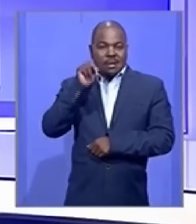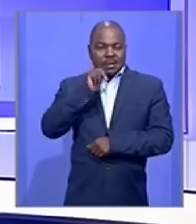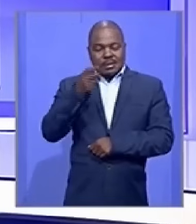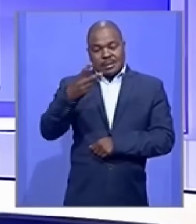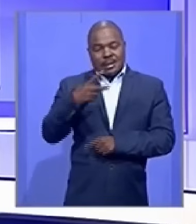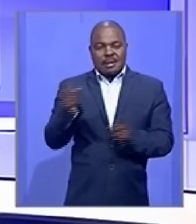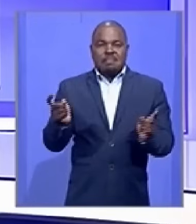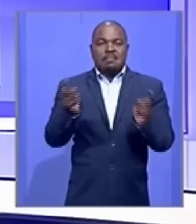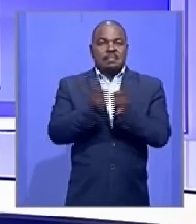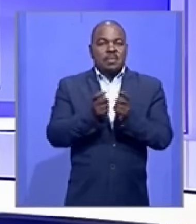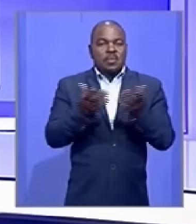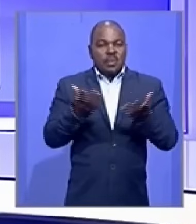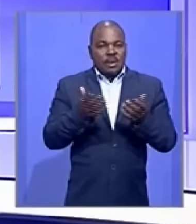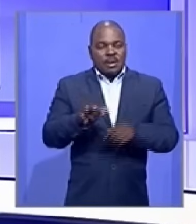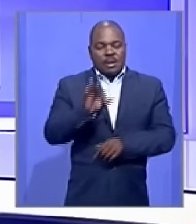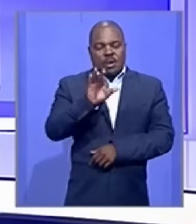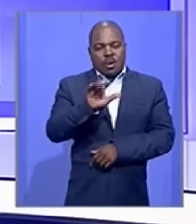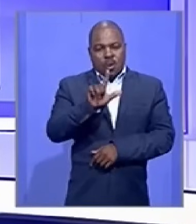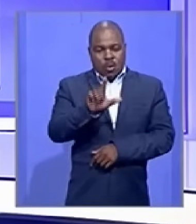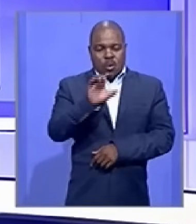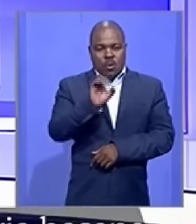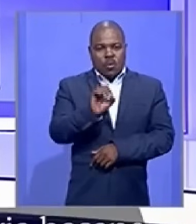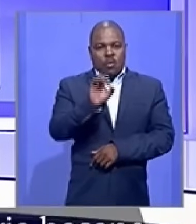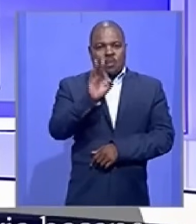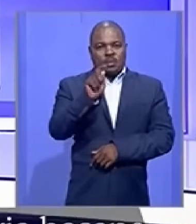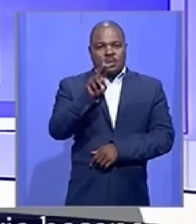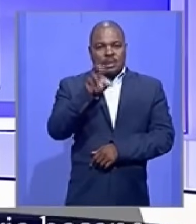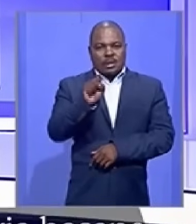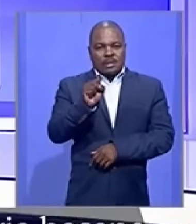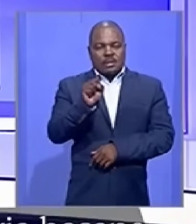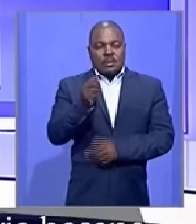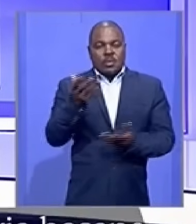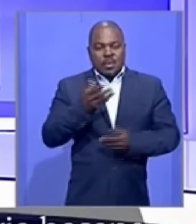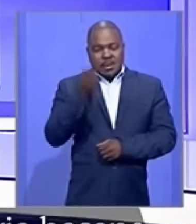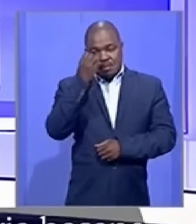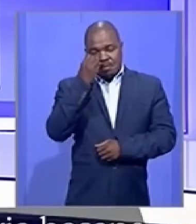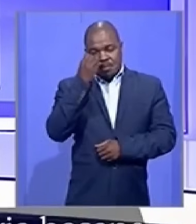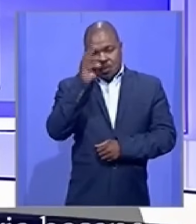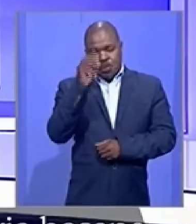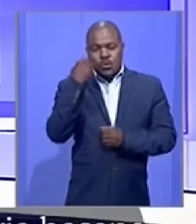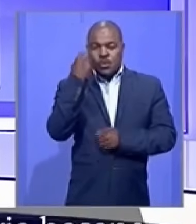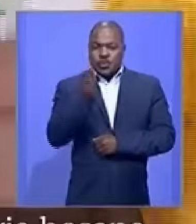ya loto la bobedi le baleng la dipapadi la Loftus Versfeld Pretoria hosane.